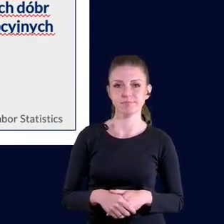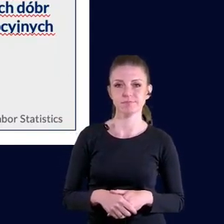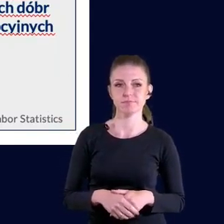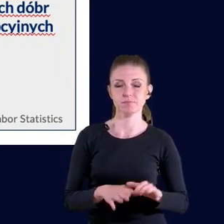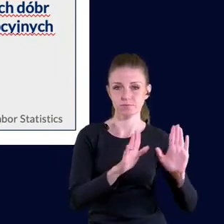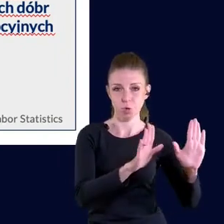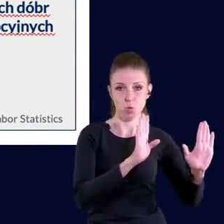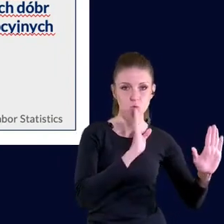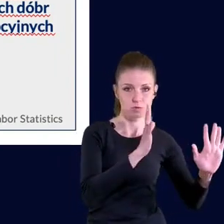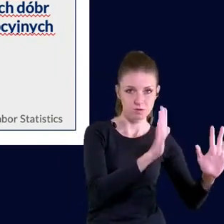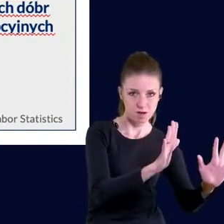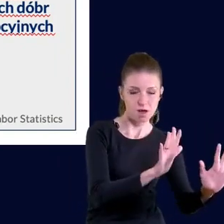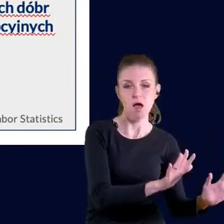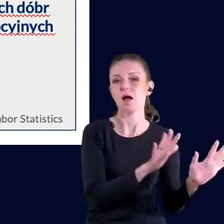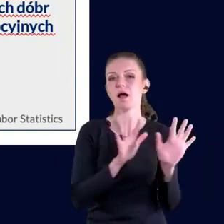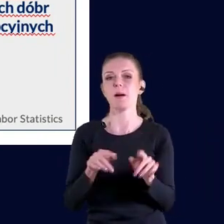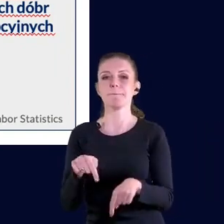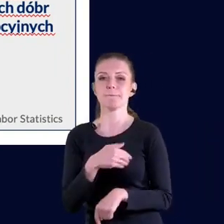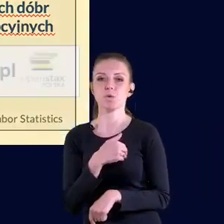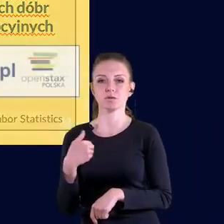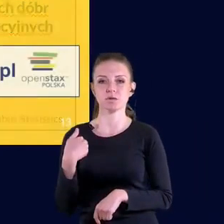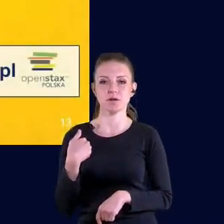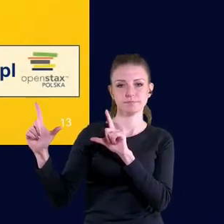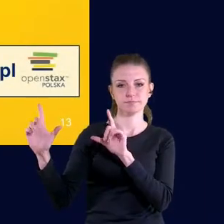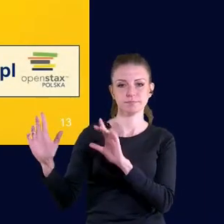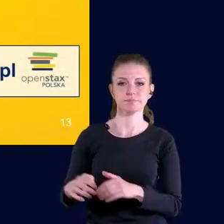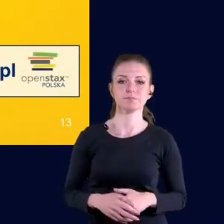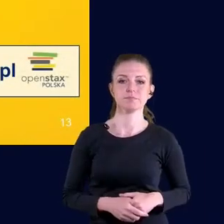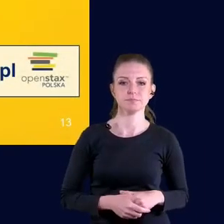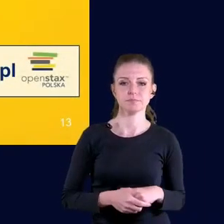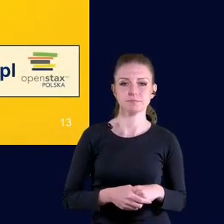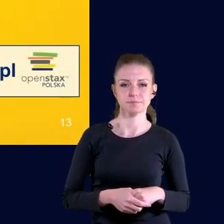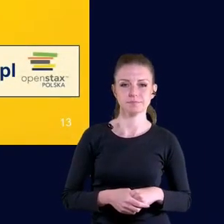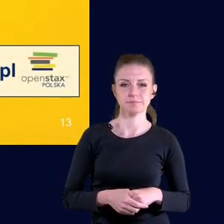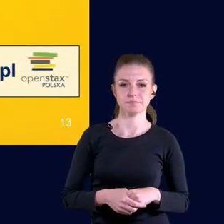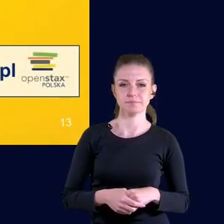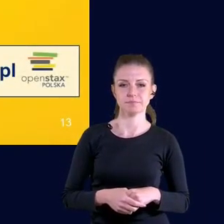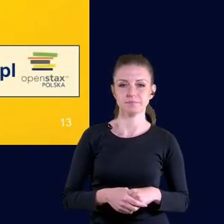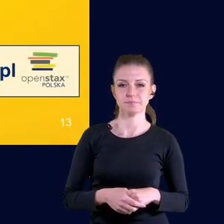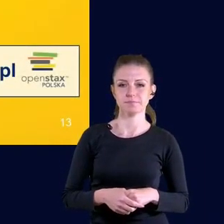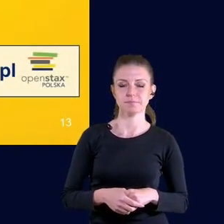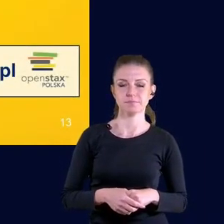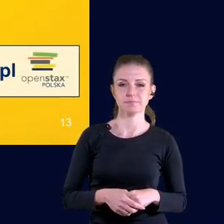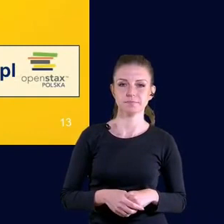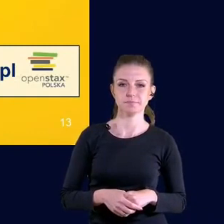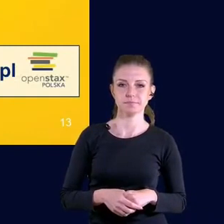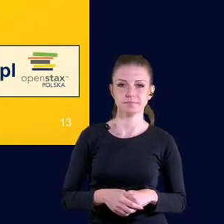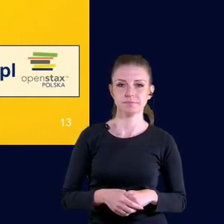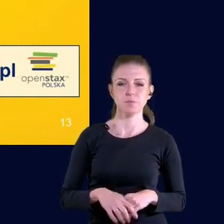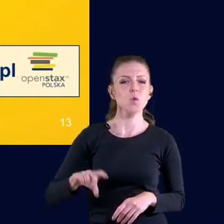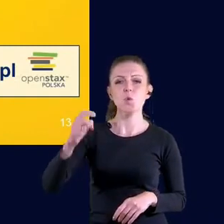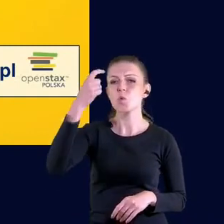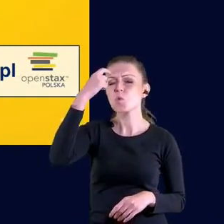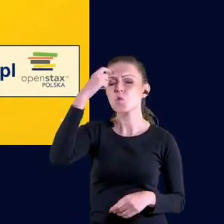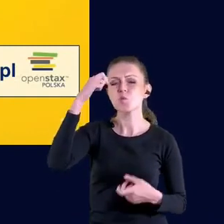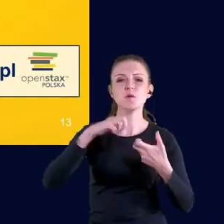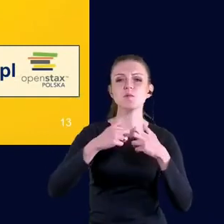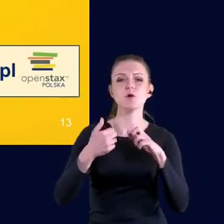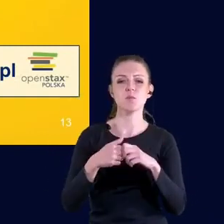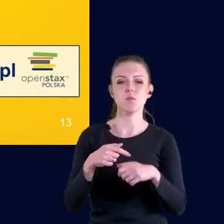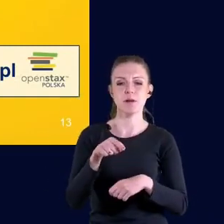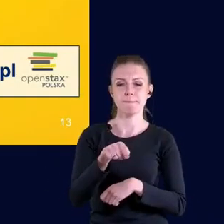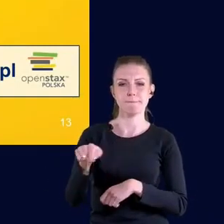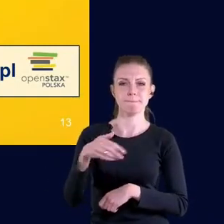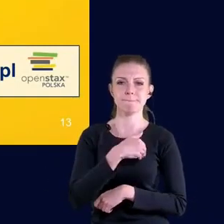Wróćmy na chwilę do Polski proszę o kolejny slajd pamiętajmy że głównym problemem polskich studentów jest